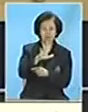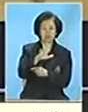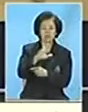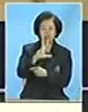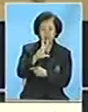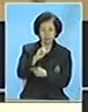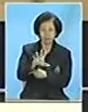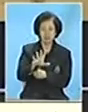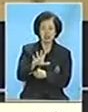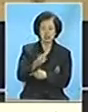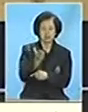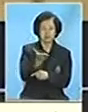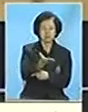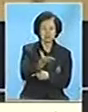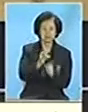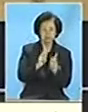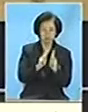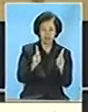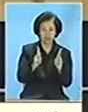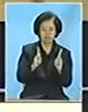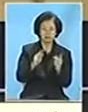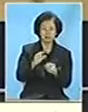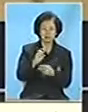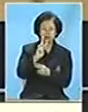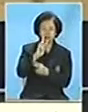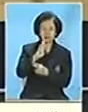สามัญประจำที่ค่ะ